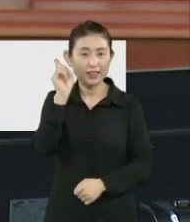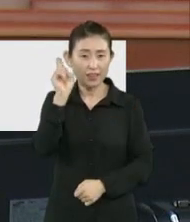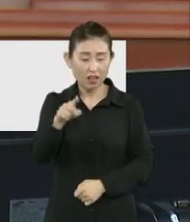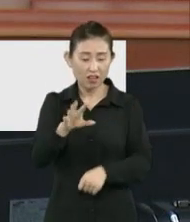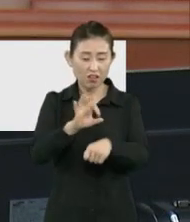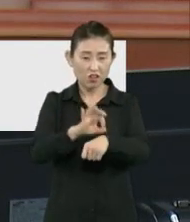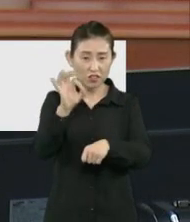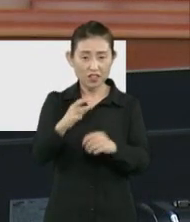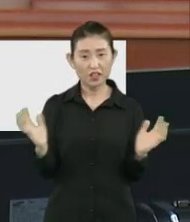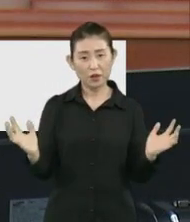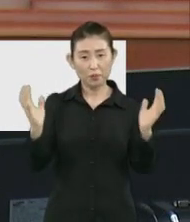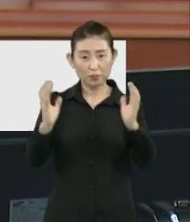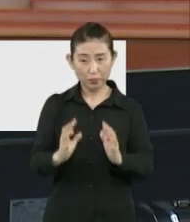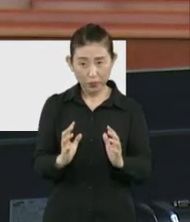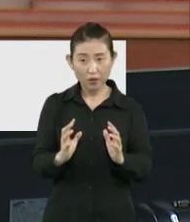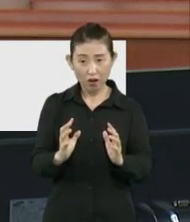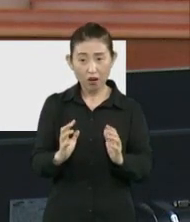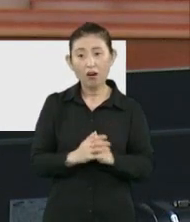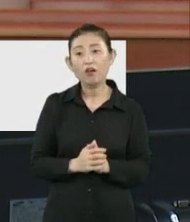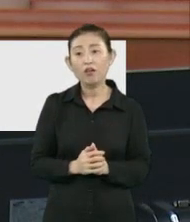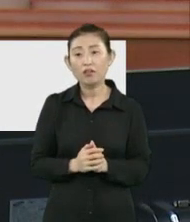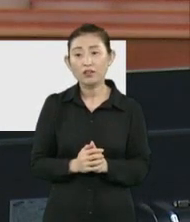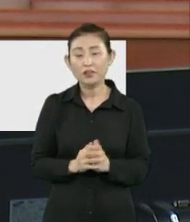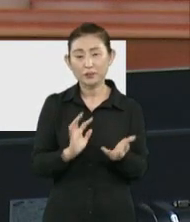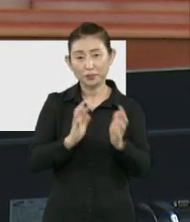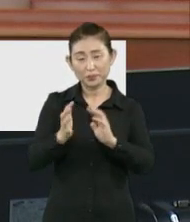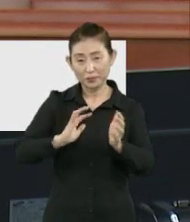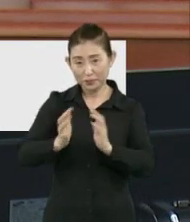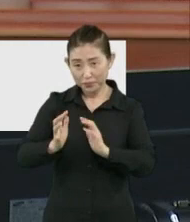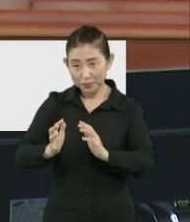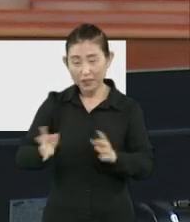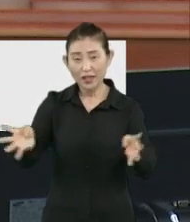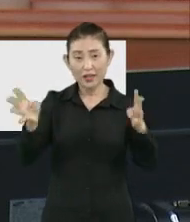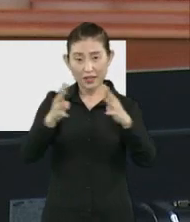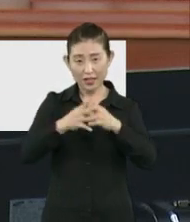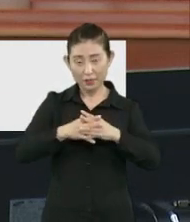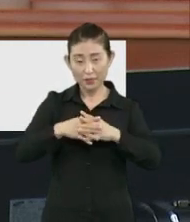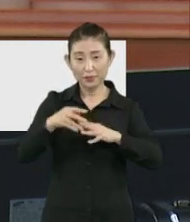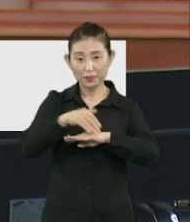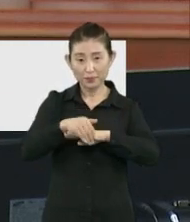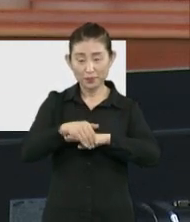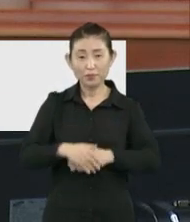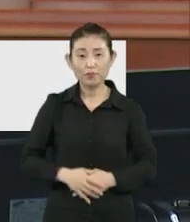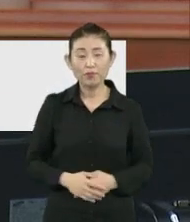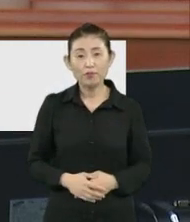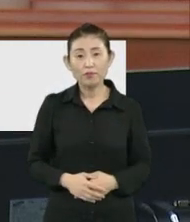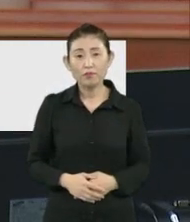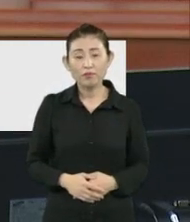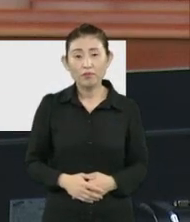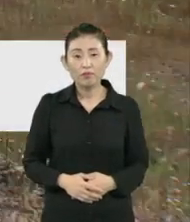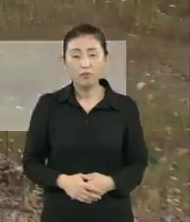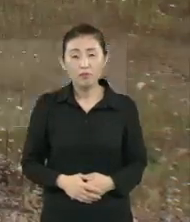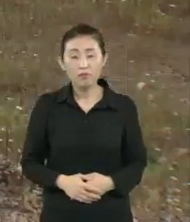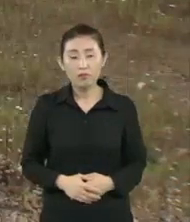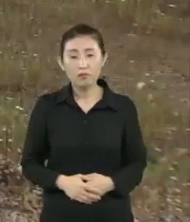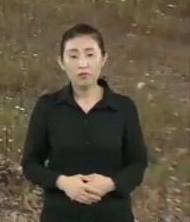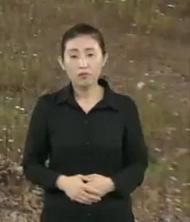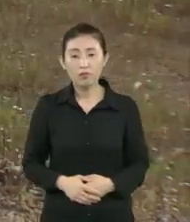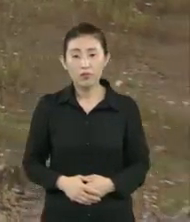10시에 아 운영 개선 소위 를 열기로 합의를 하셨다는 말씀을 전해드립니다